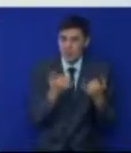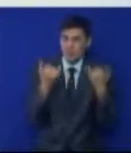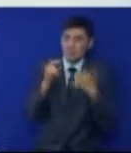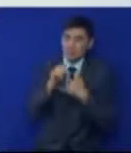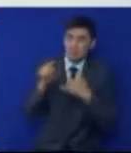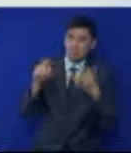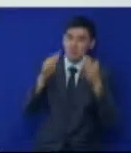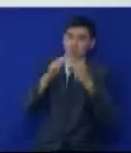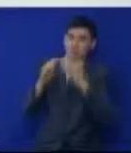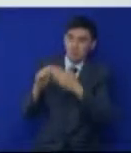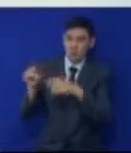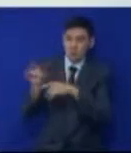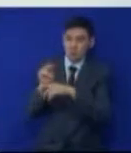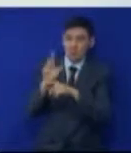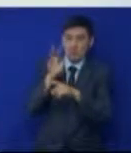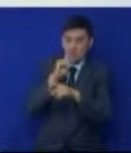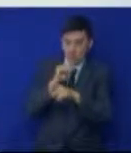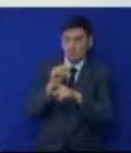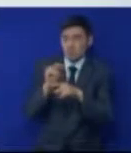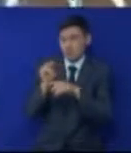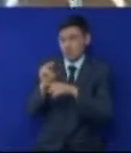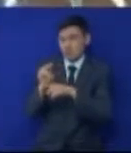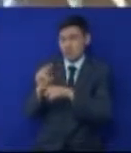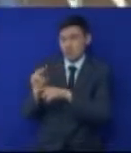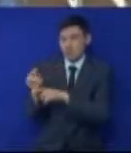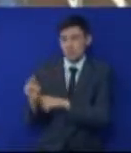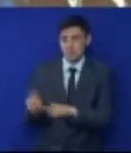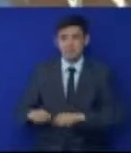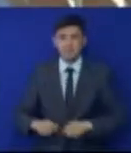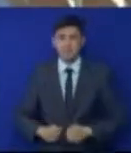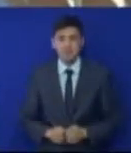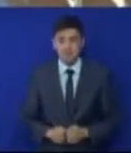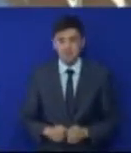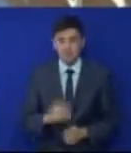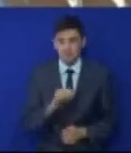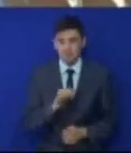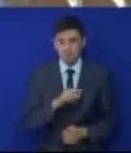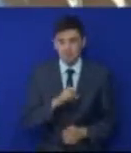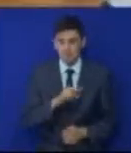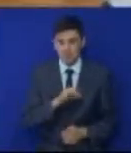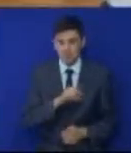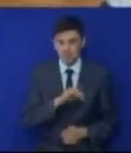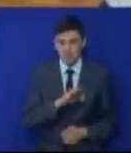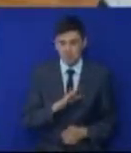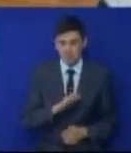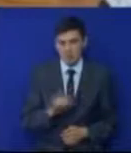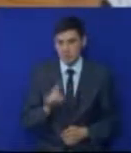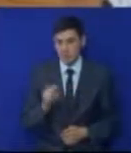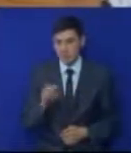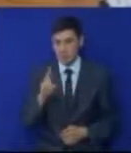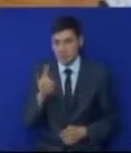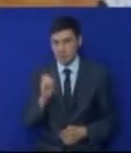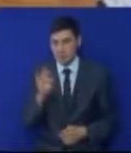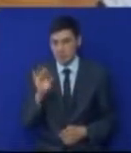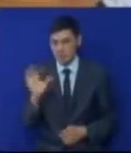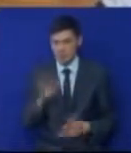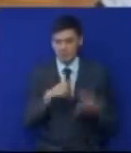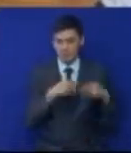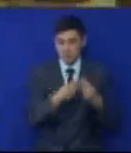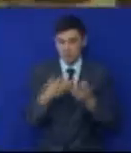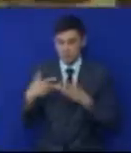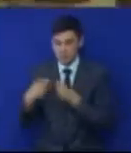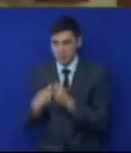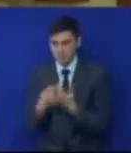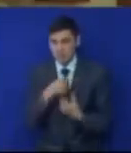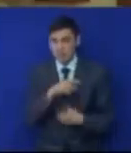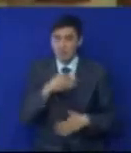үйлерде жөнді жұмыстары басталып кеткен. Бүгін Жұмаділовтер мен Зайкеновтар отбасында үлкен қуаныш. Олар бұл күнді